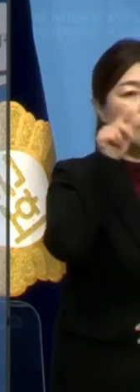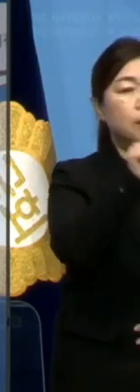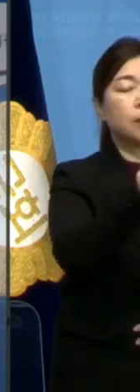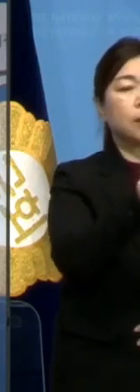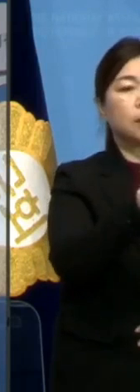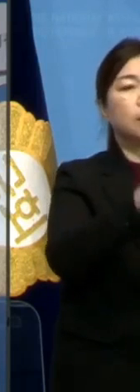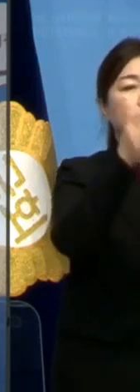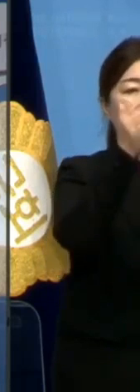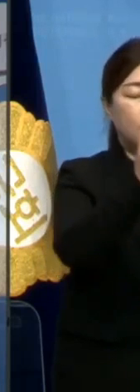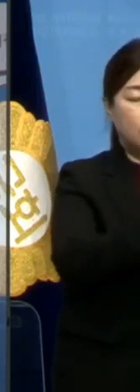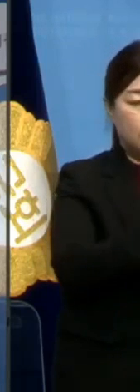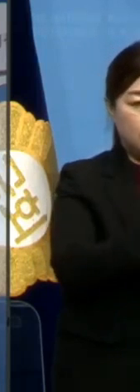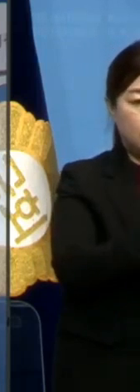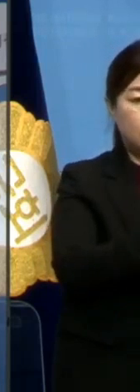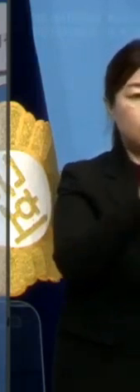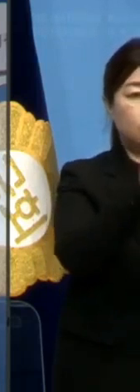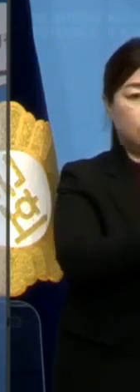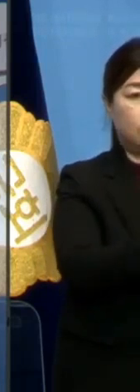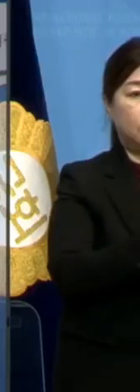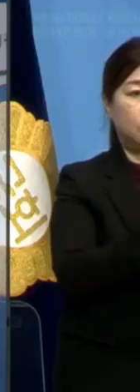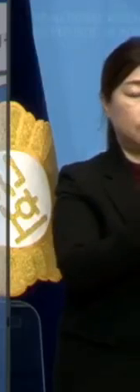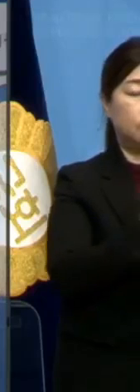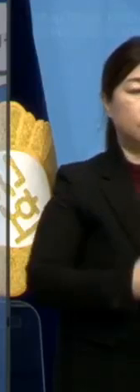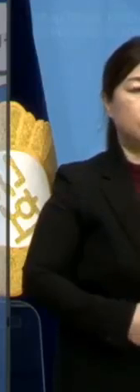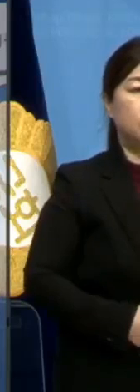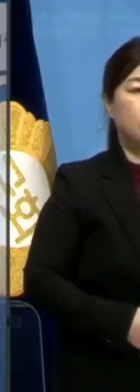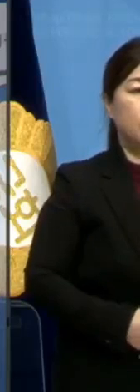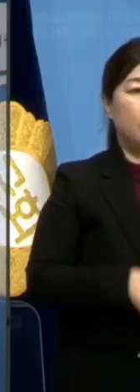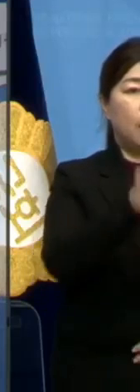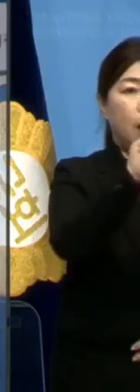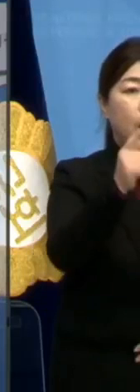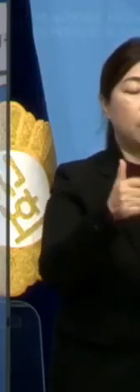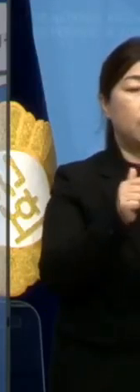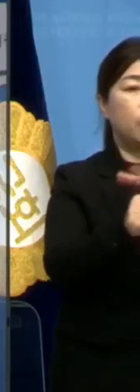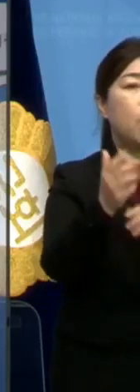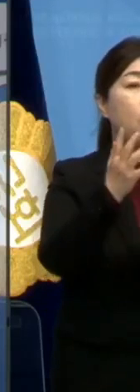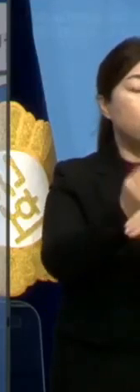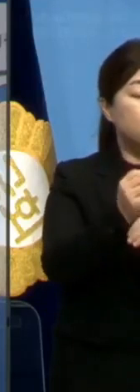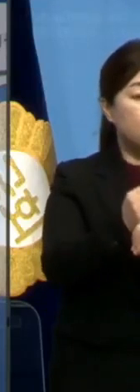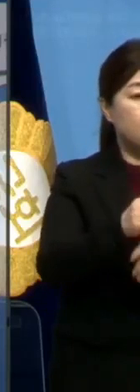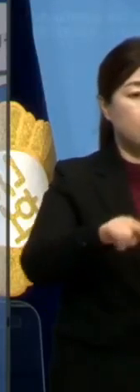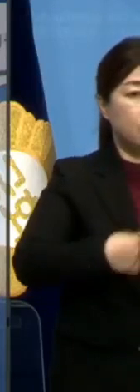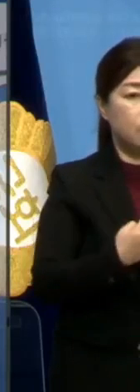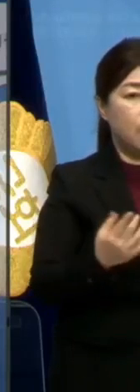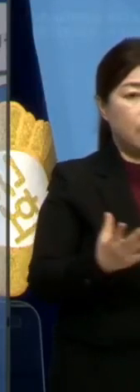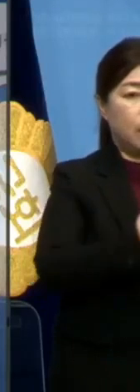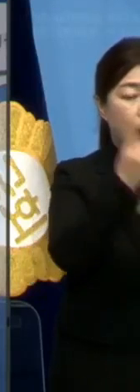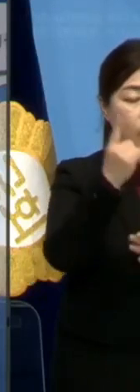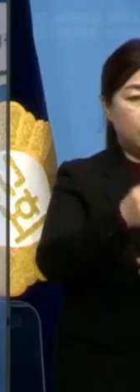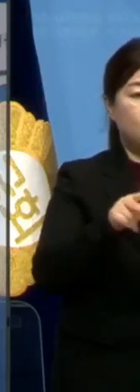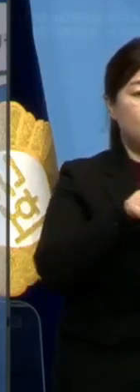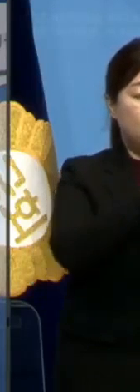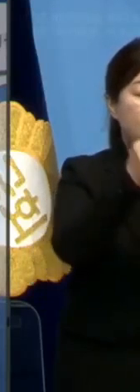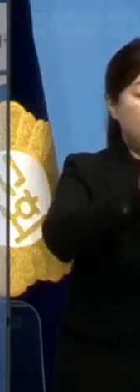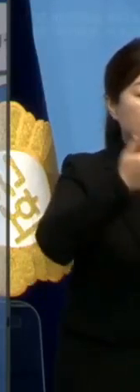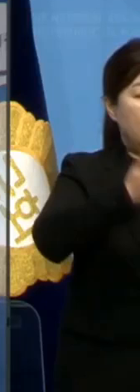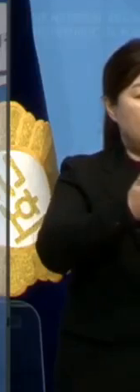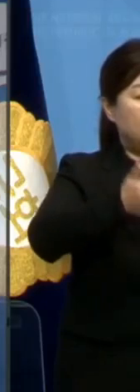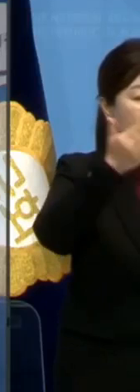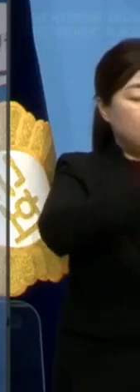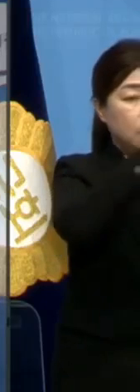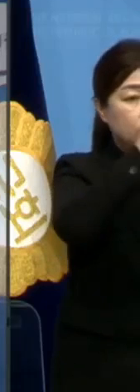결과를 초래할 수 있습니다. 언제 안철수 대표가 자신을 단일 후보로 만들어 달라고